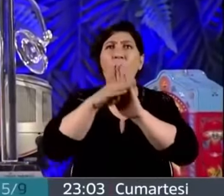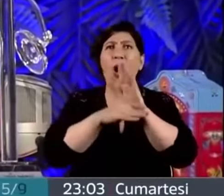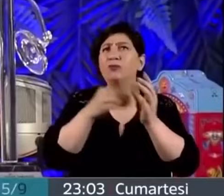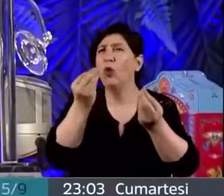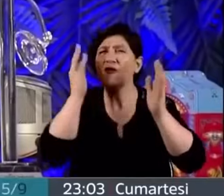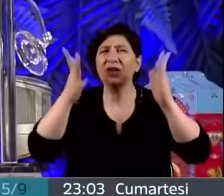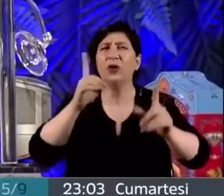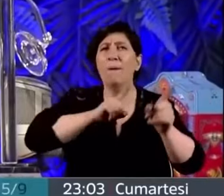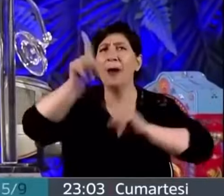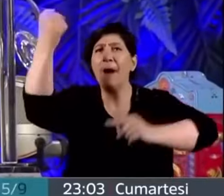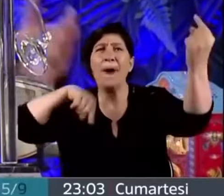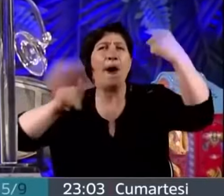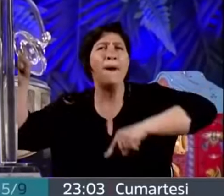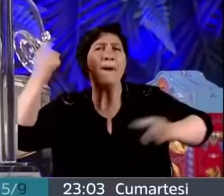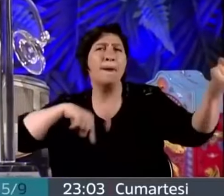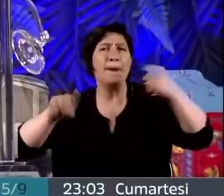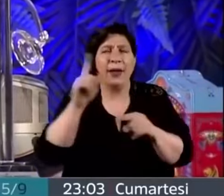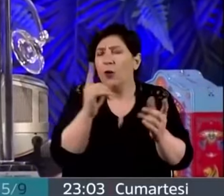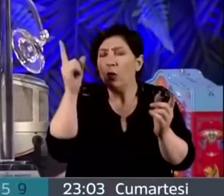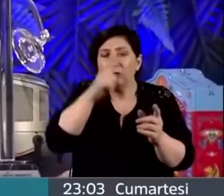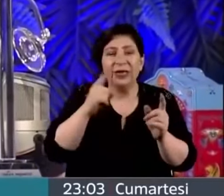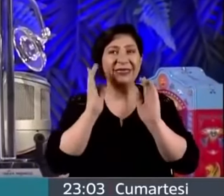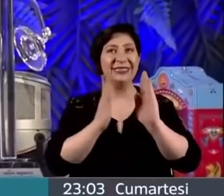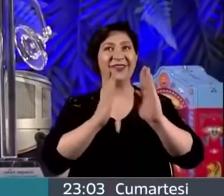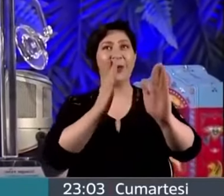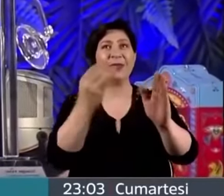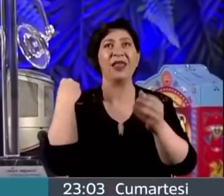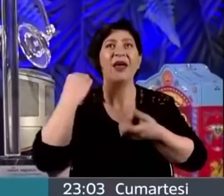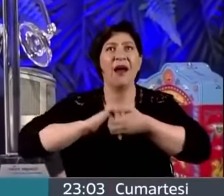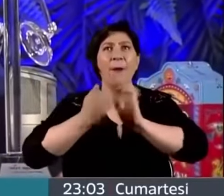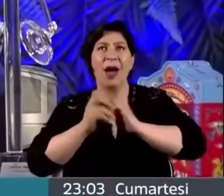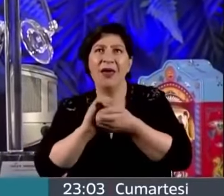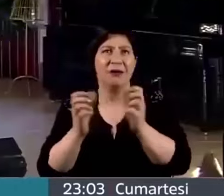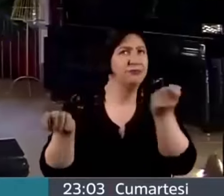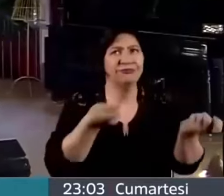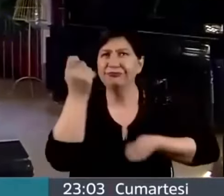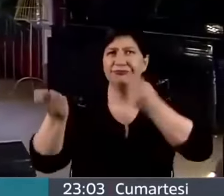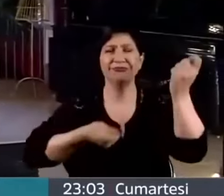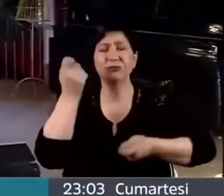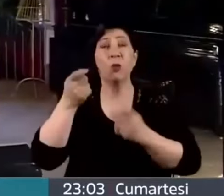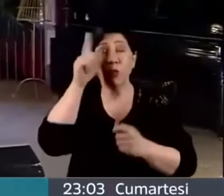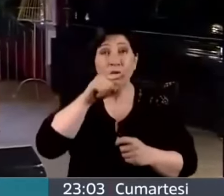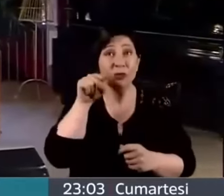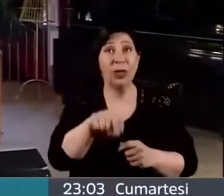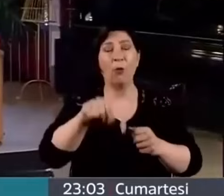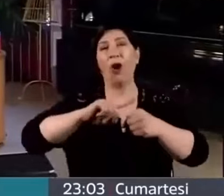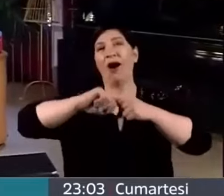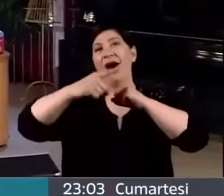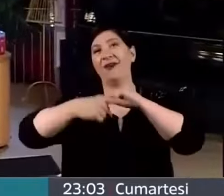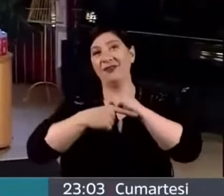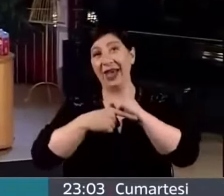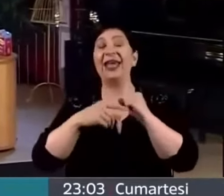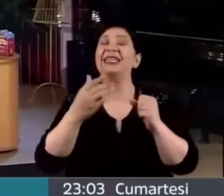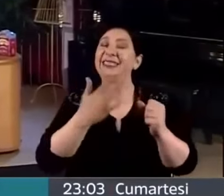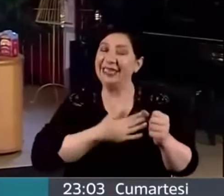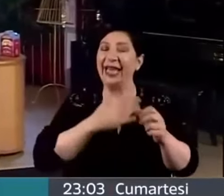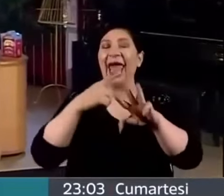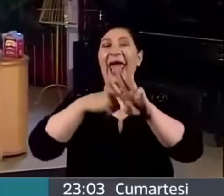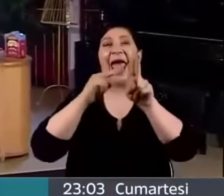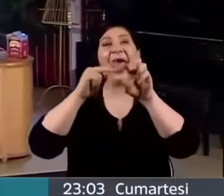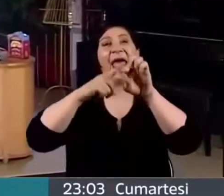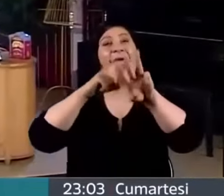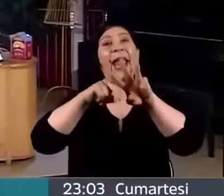çat orada çat kapı arkasında sürekli yeni kampanyayı oluşturmaya çalışıyorlar. Dolayısıyla bu hafta Sayın Ekrem